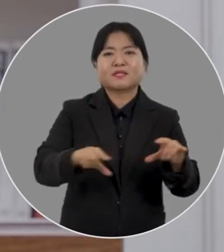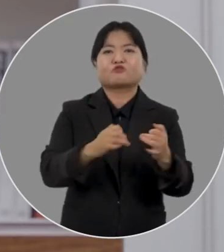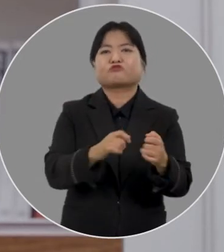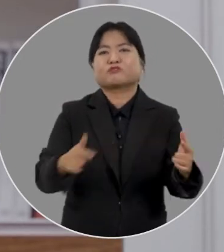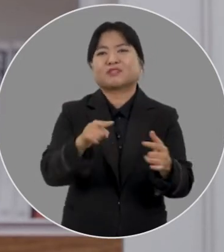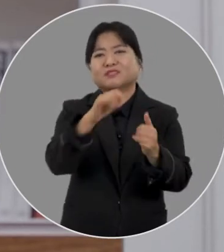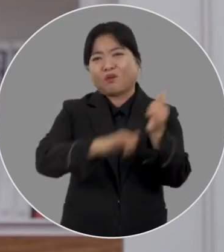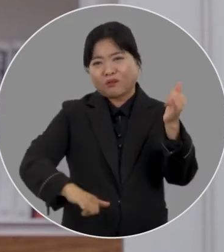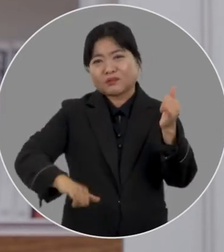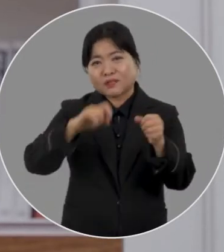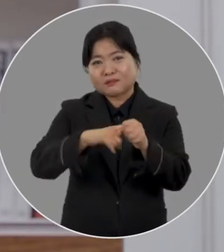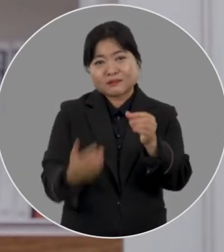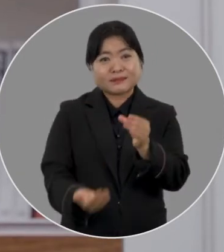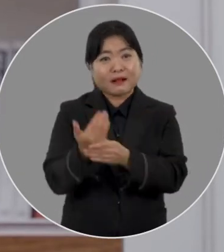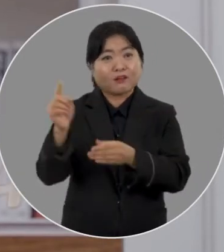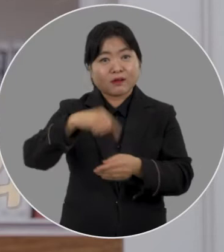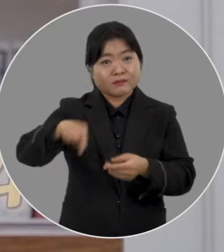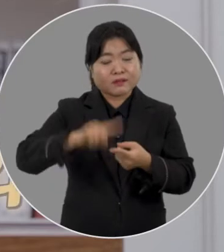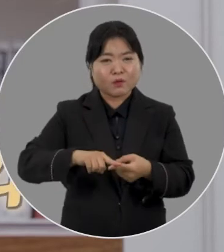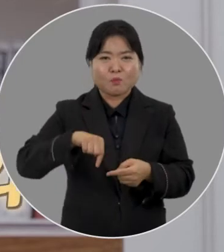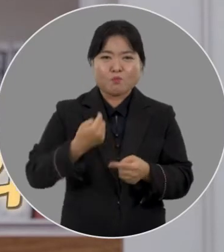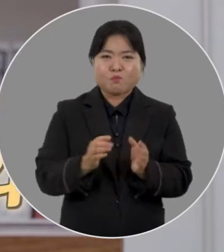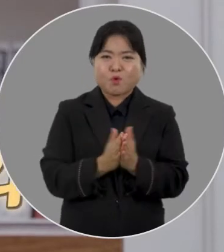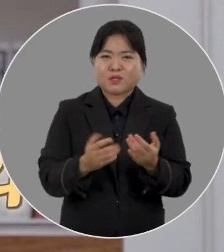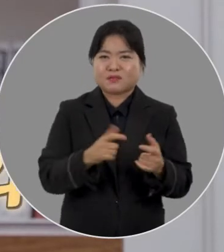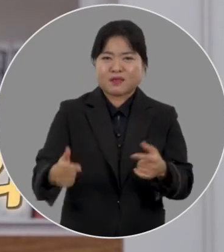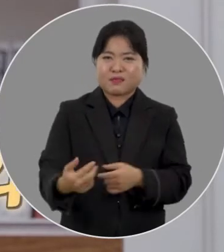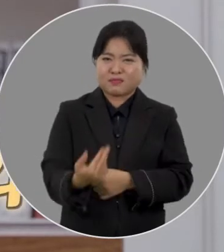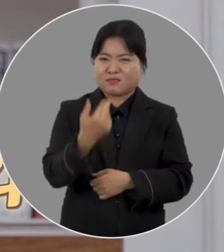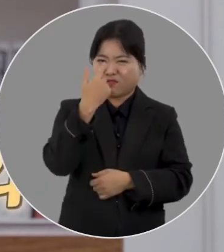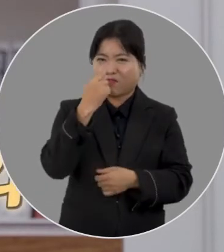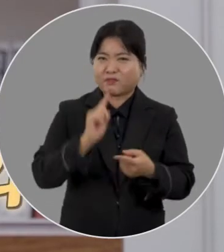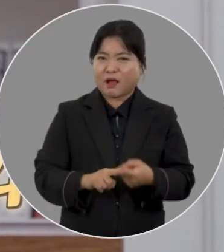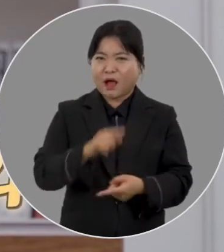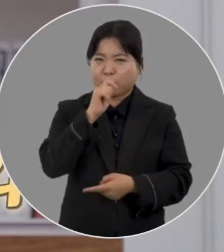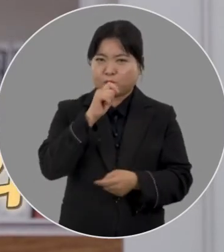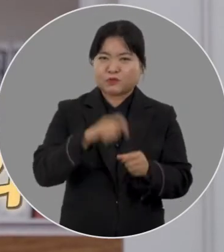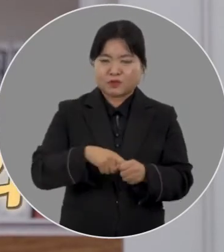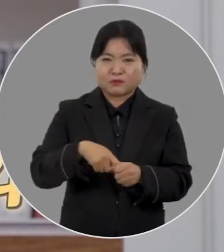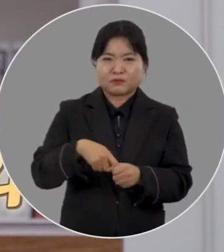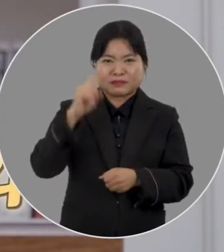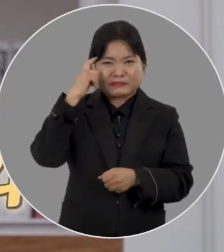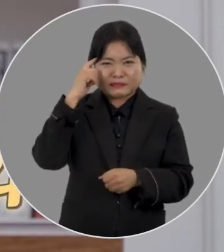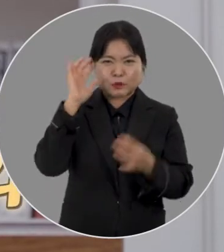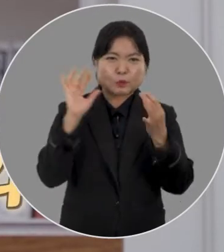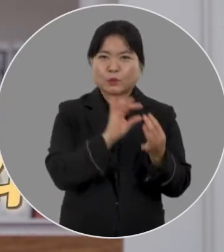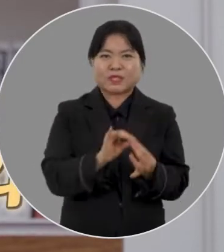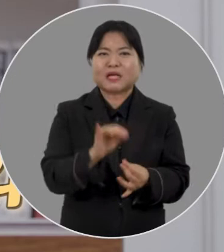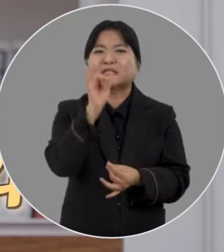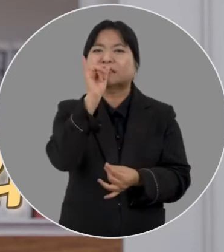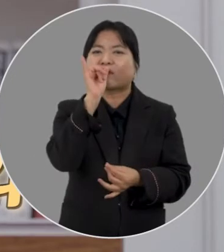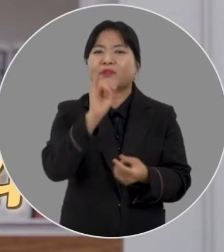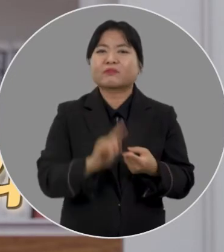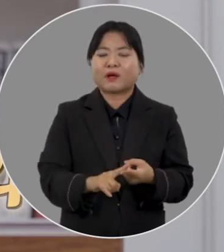그 역사적 사건에 대해서 본인들의 어떤 과오에 대한 암묵적 인식, 동의 그런 것이